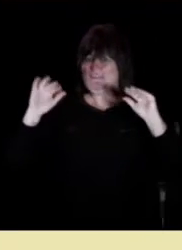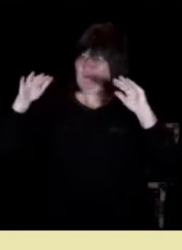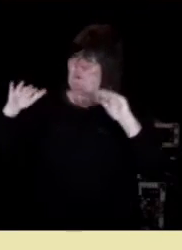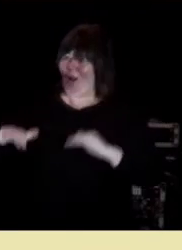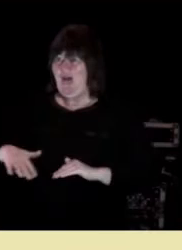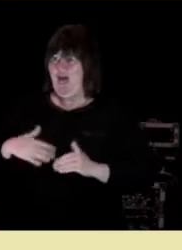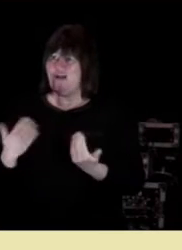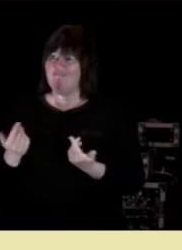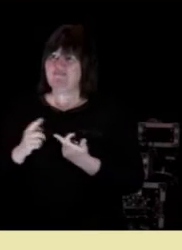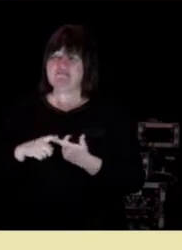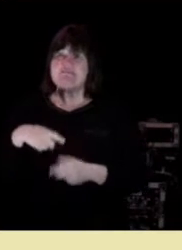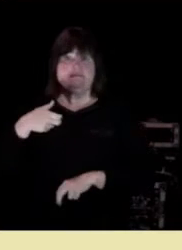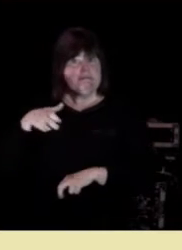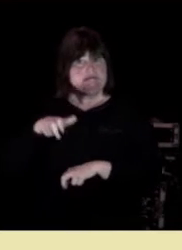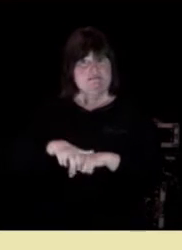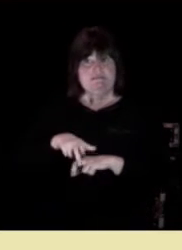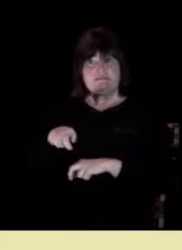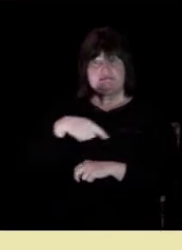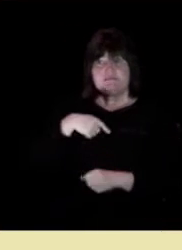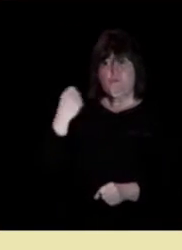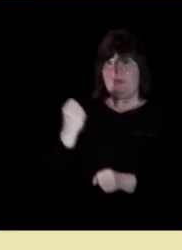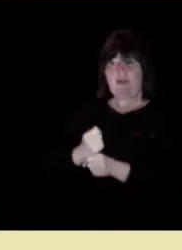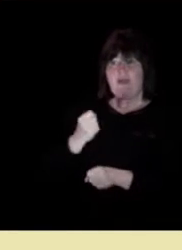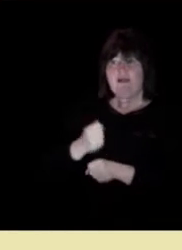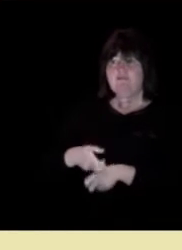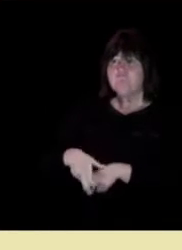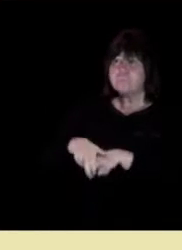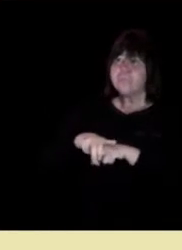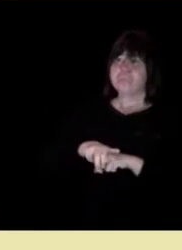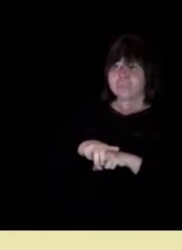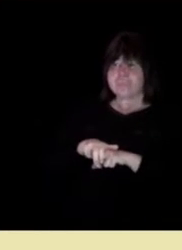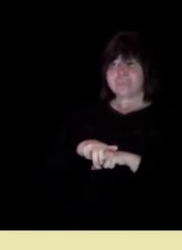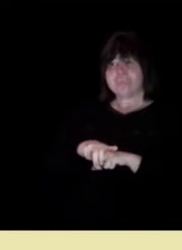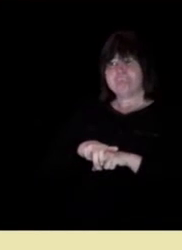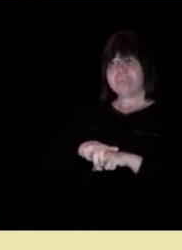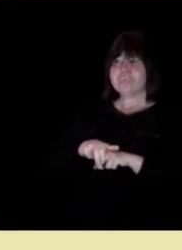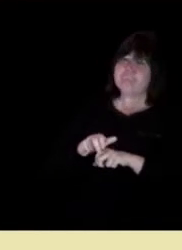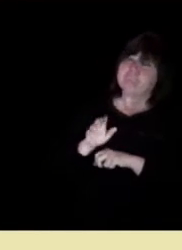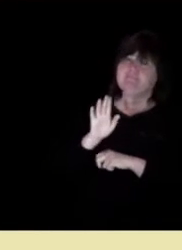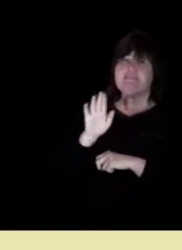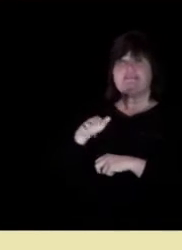Sitter du egentlig i stolen din?